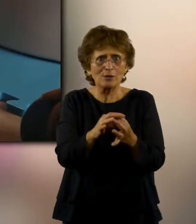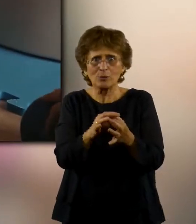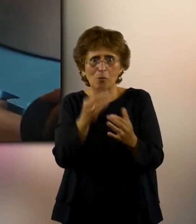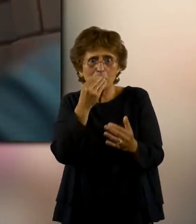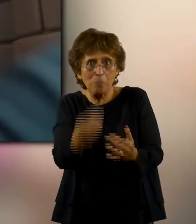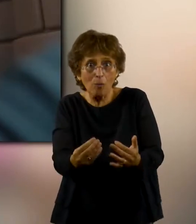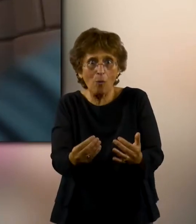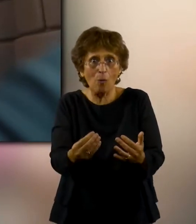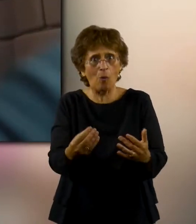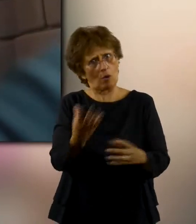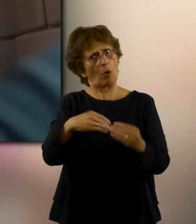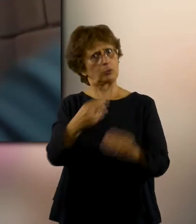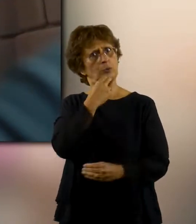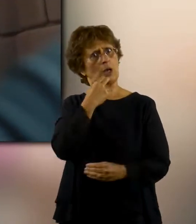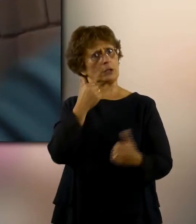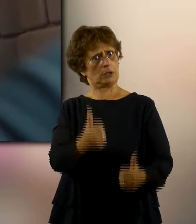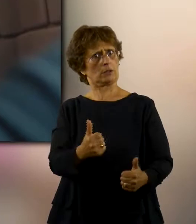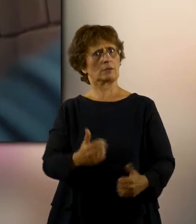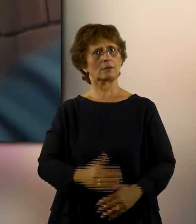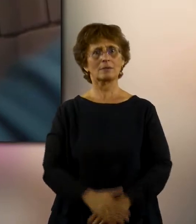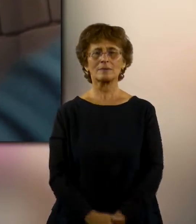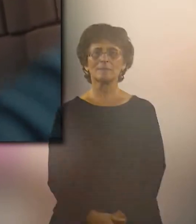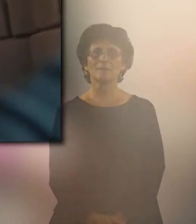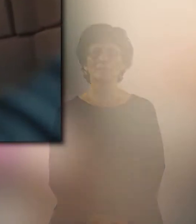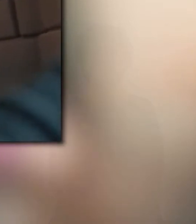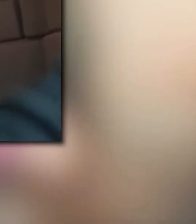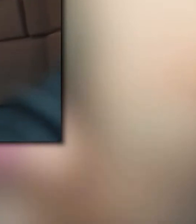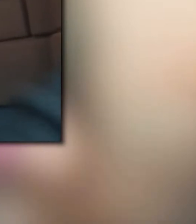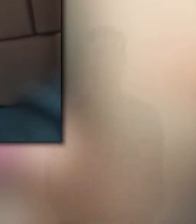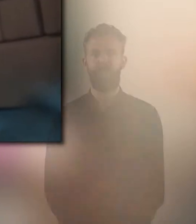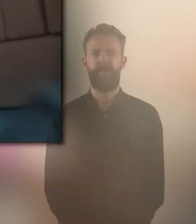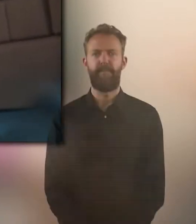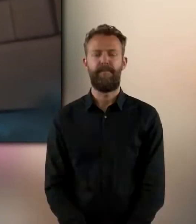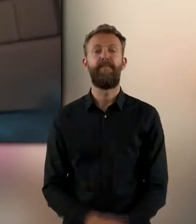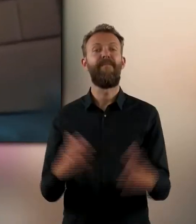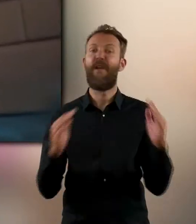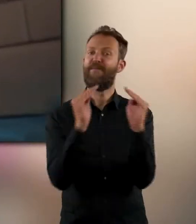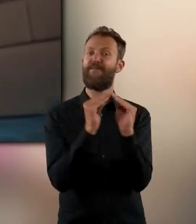relation qui s'est mise en place et qui est de très bonne qualité. Merci,